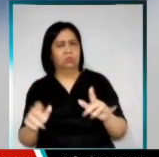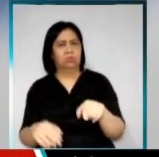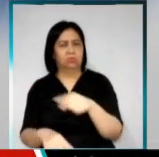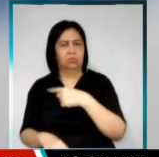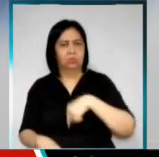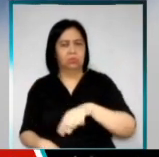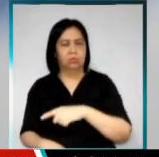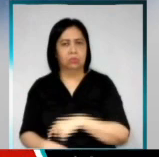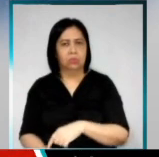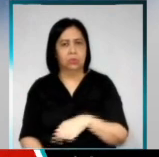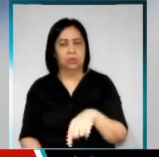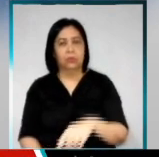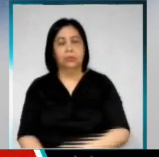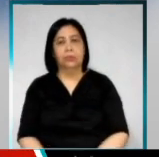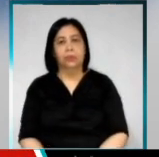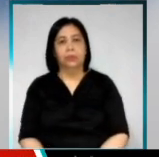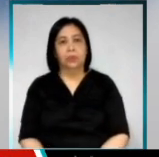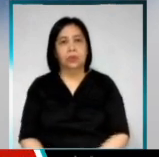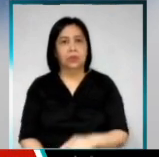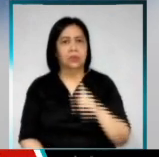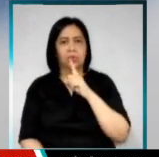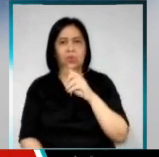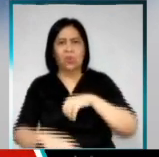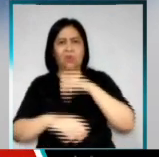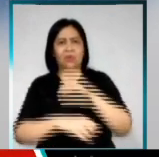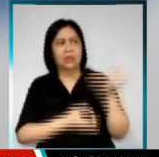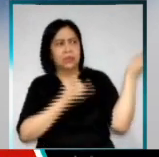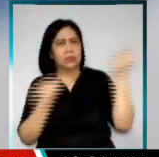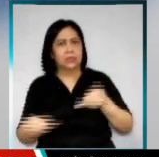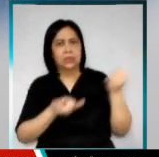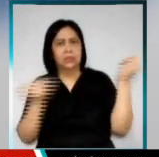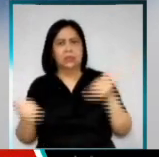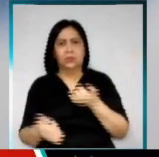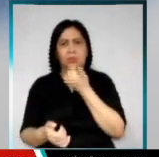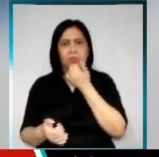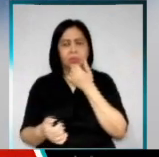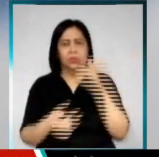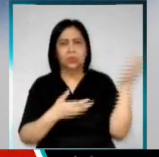dito sa sobrang importasyon at smuggling ng lahat ng